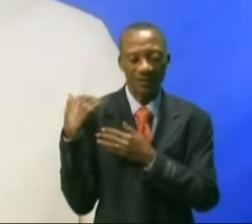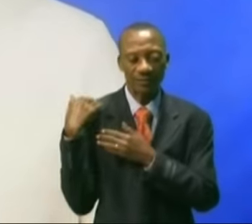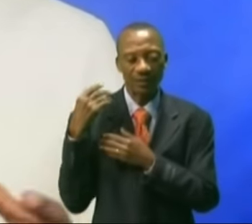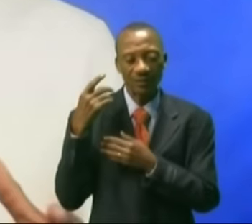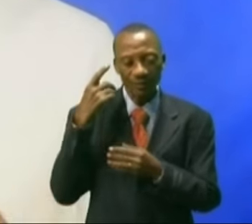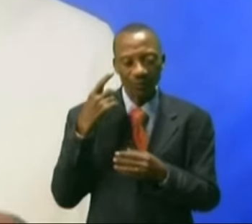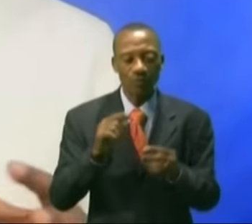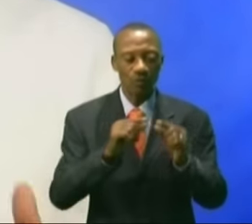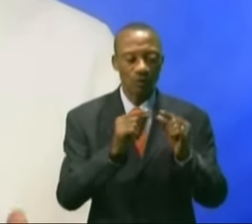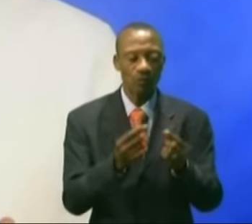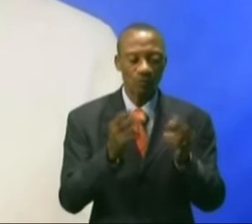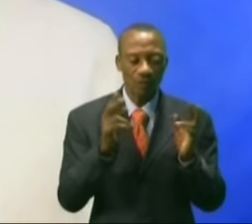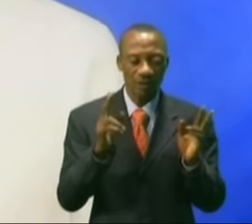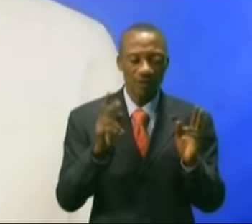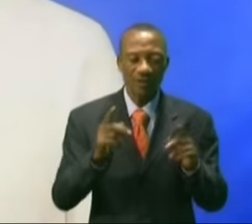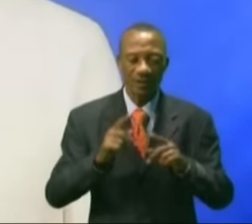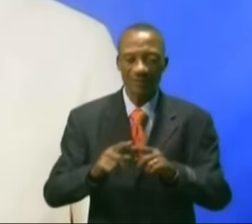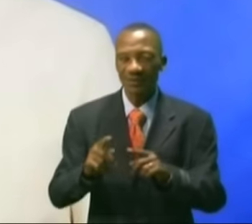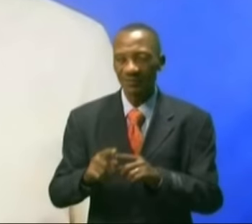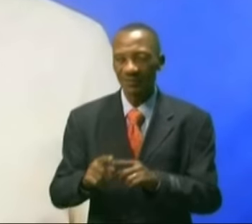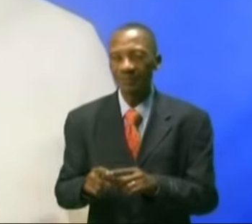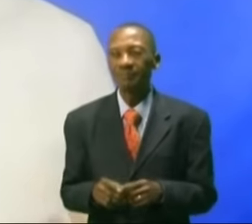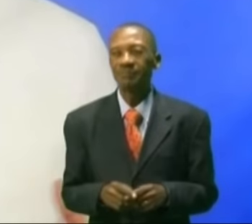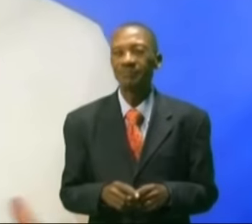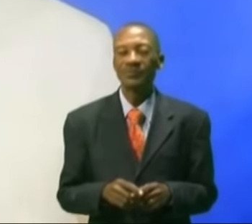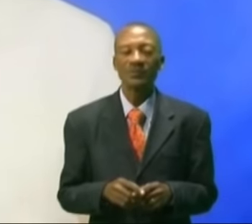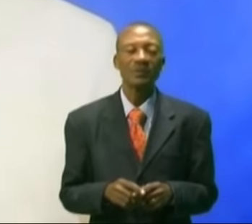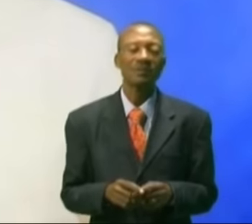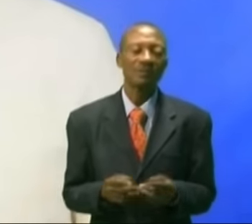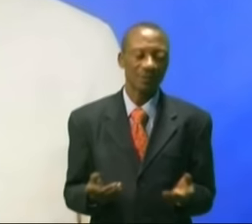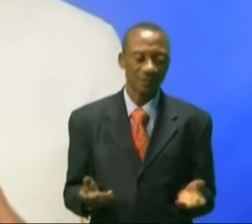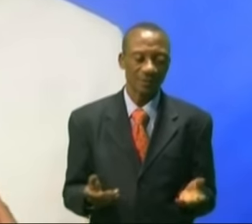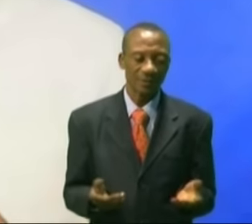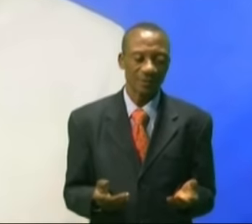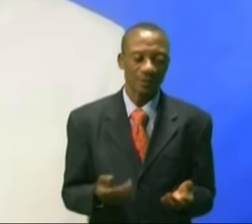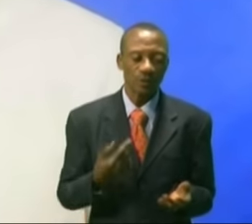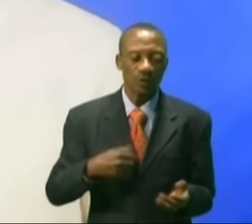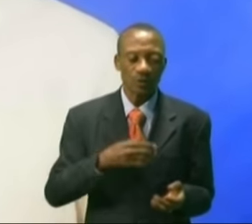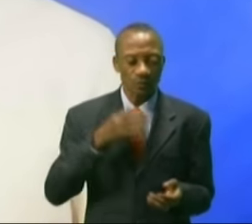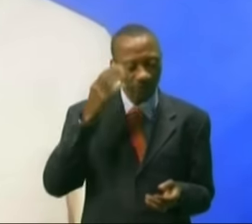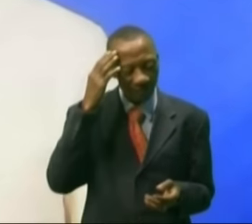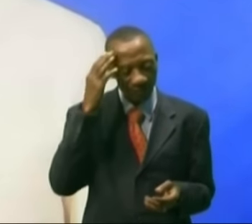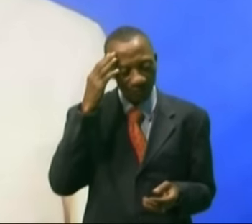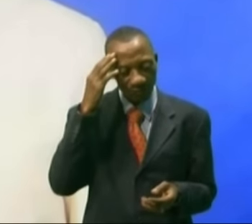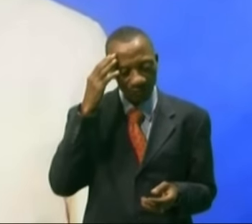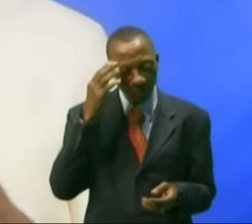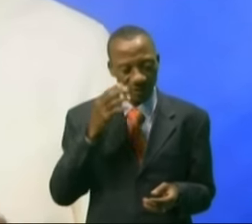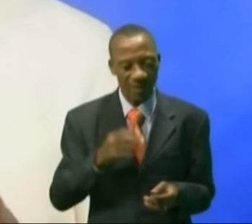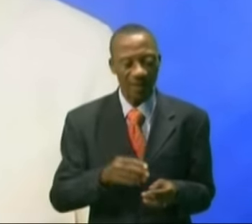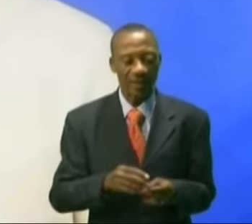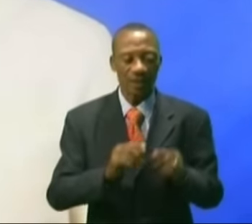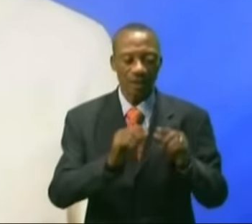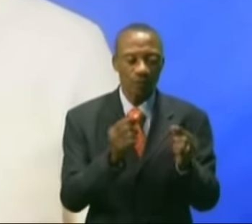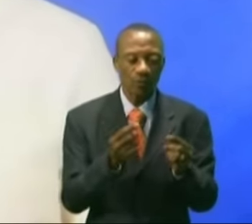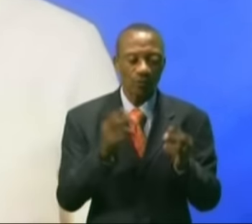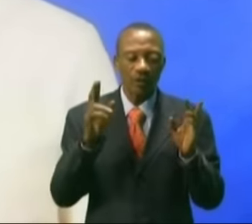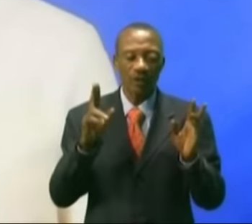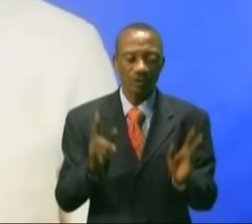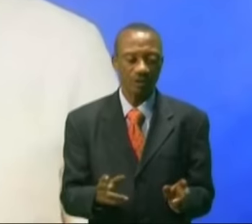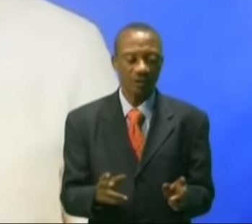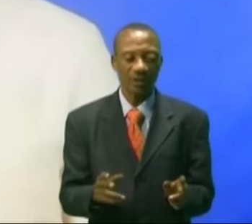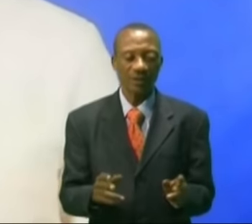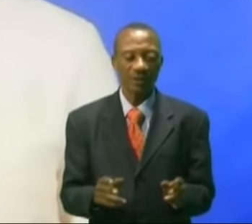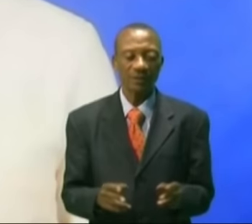la concession de l'accostement des religieux. Et il est conscient. Je demande au peuple congolais de le soutenir dans ce combat